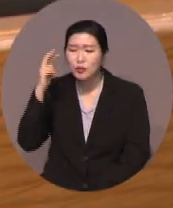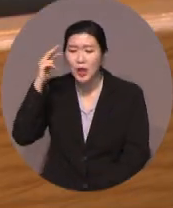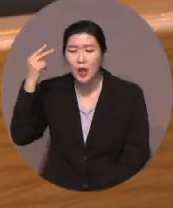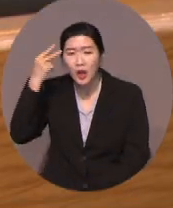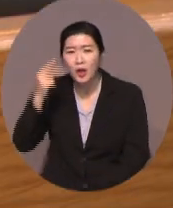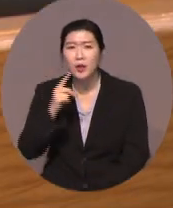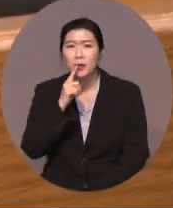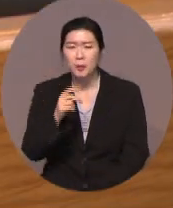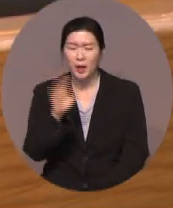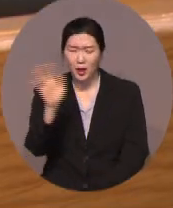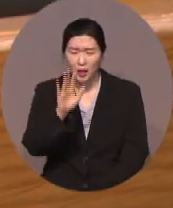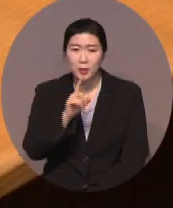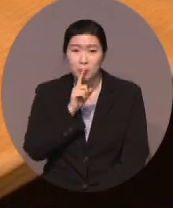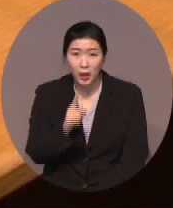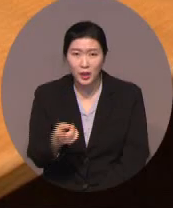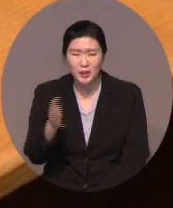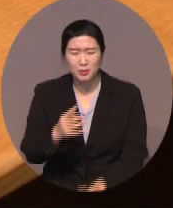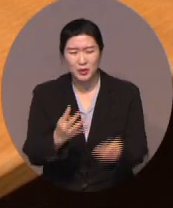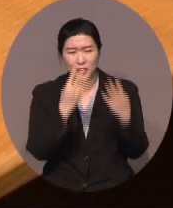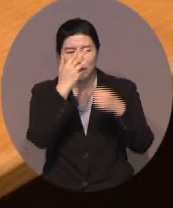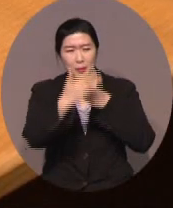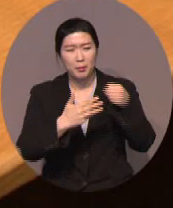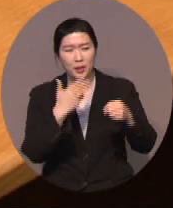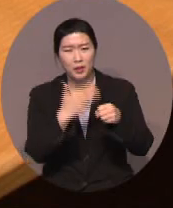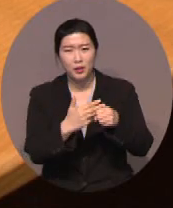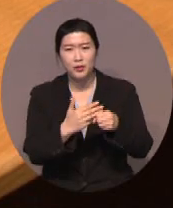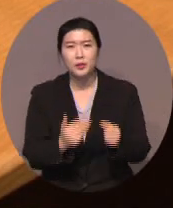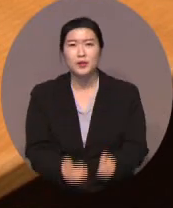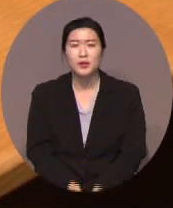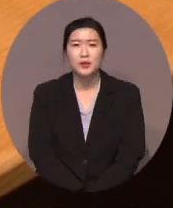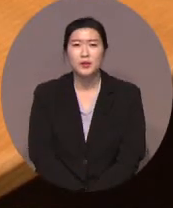알았다며 혐의를 부인했지만 받아들여지지 않았습니다